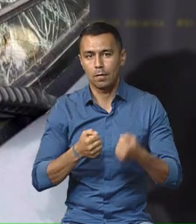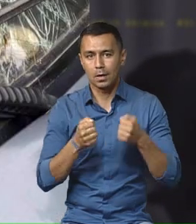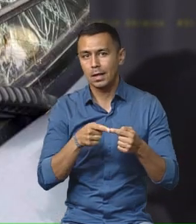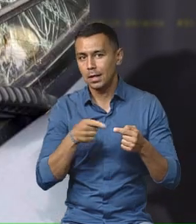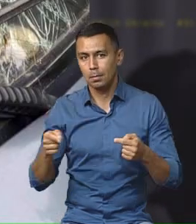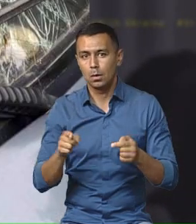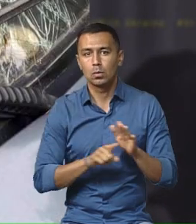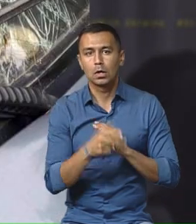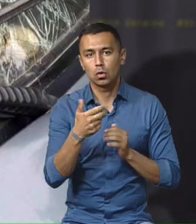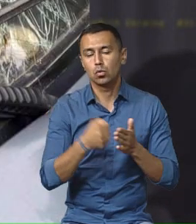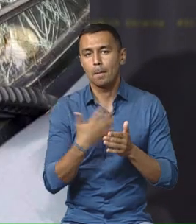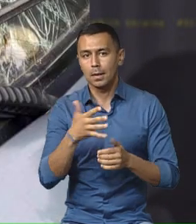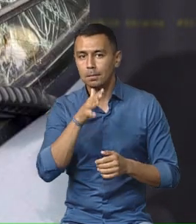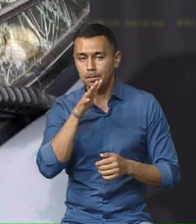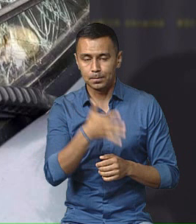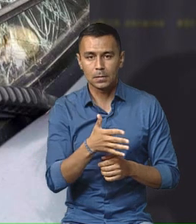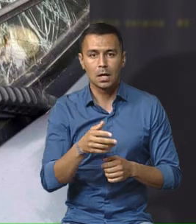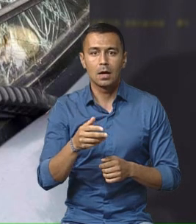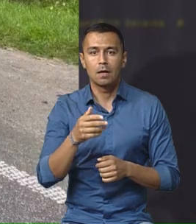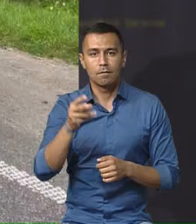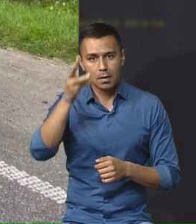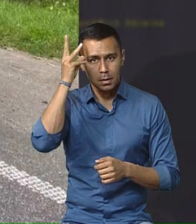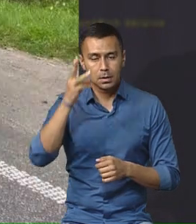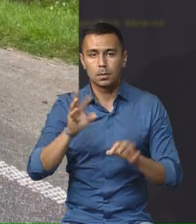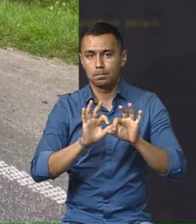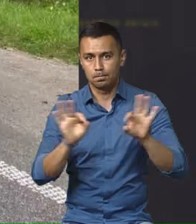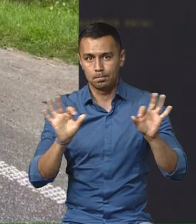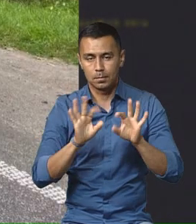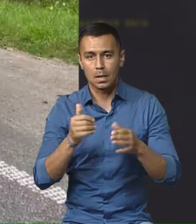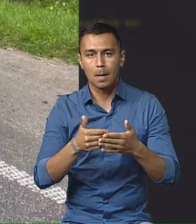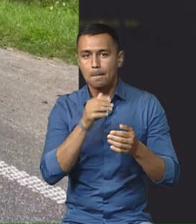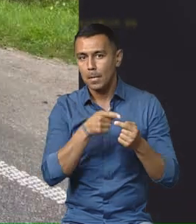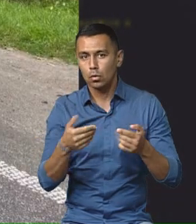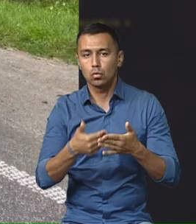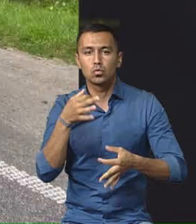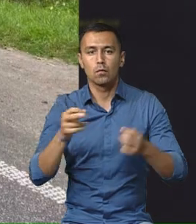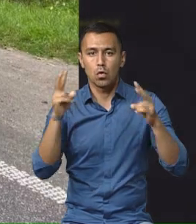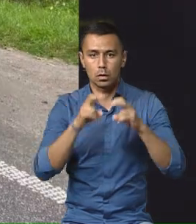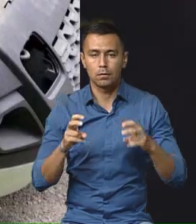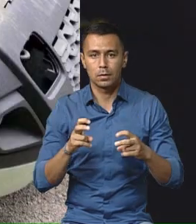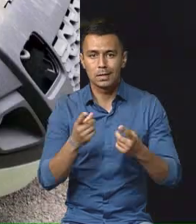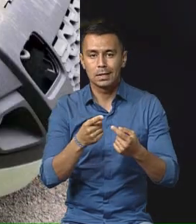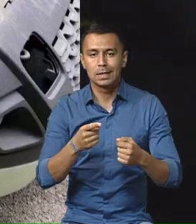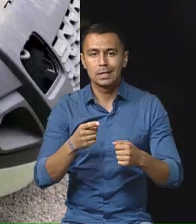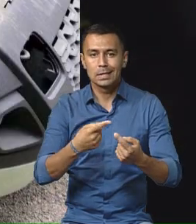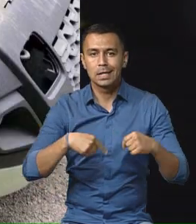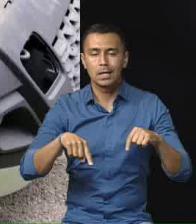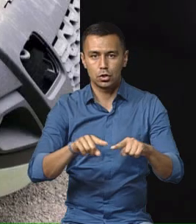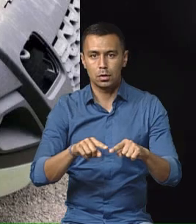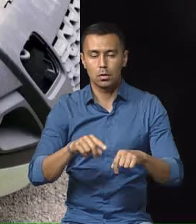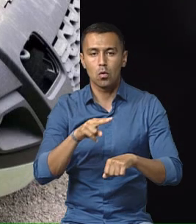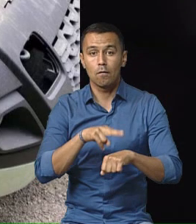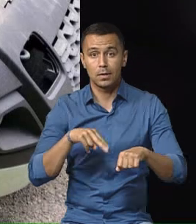від 3 до 5 років. У Нацполіції в Хмельницькій області Суспільному прокоментували, на період досудового розслідування дільничний офіцер Хмельницького